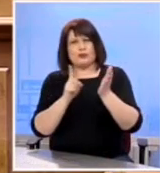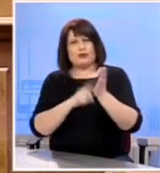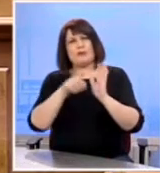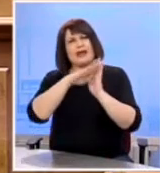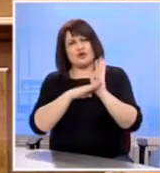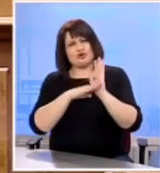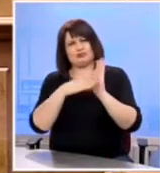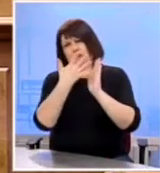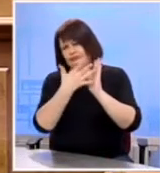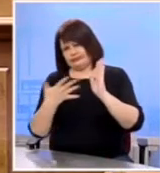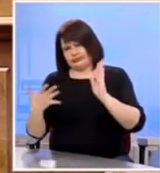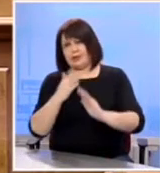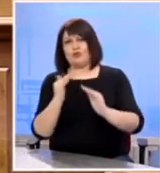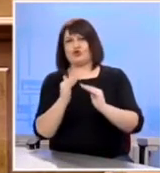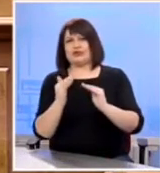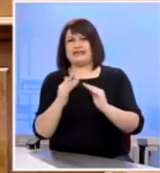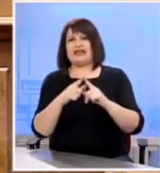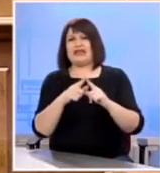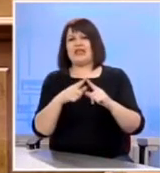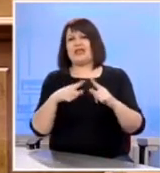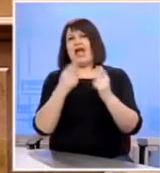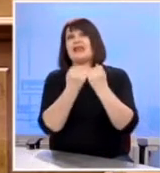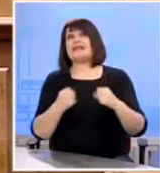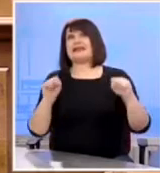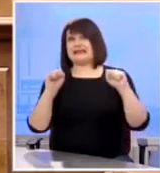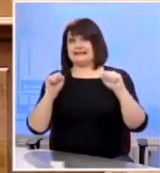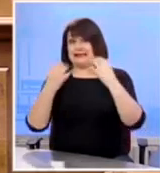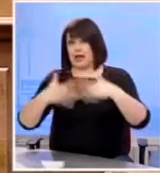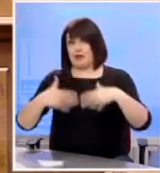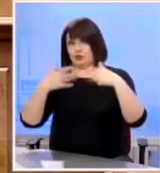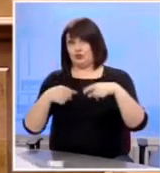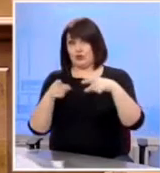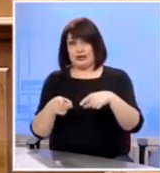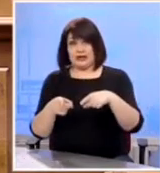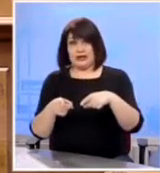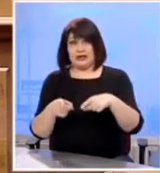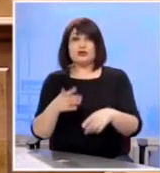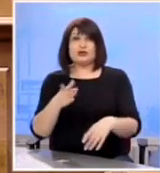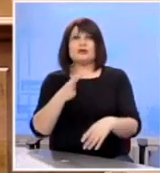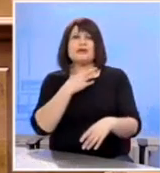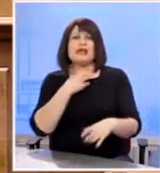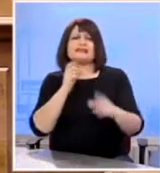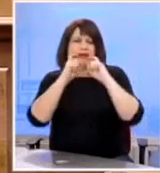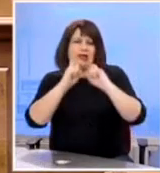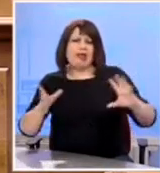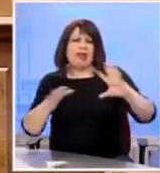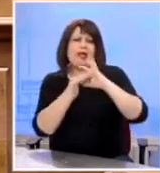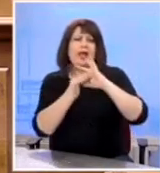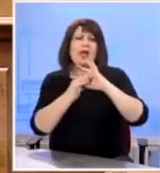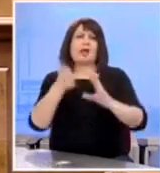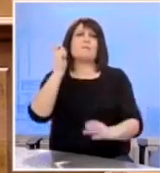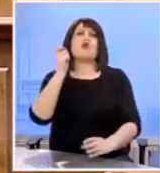κανονισμοί σχετικά με την προστασία της διοικητικής αυτονομίας ενός οργανισμού, τόσο πιο πολιτικά εξαρτημένος φαίνεται να είναι